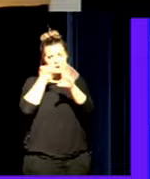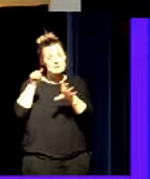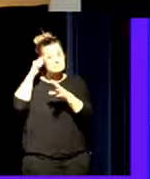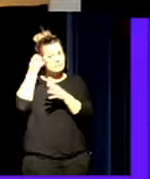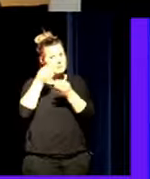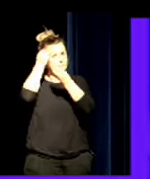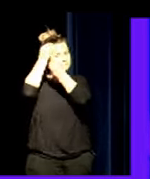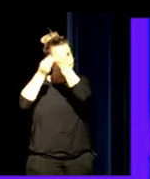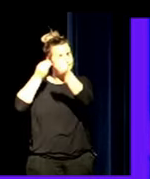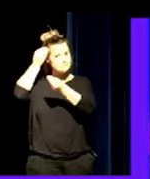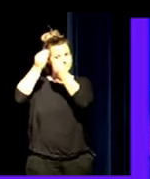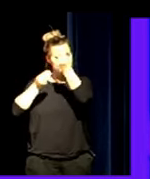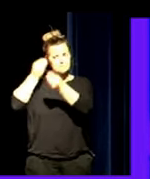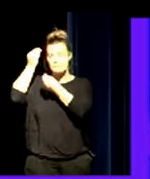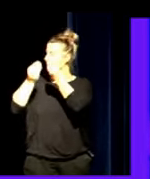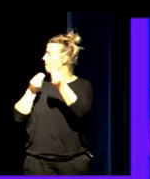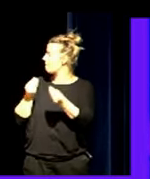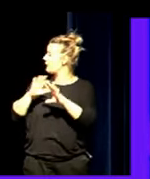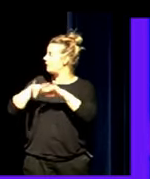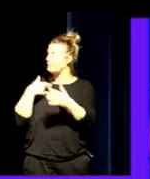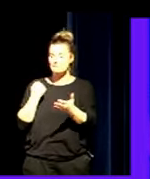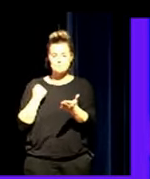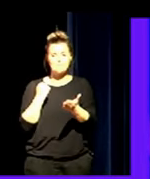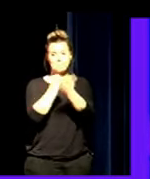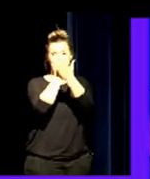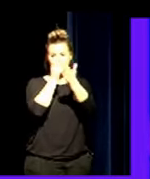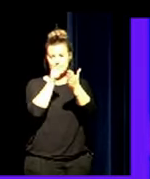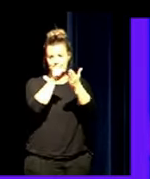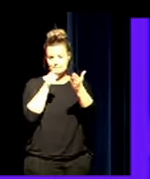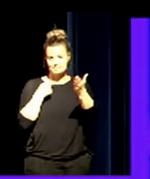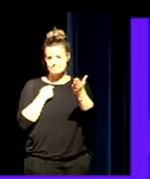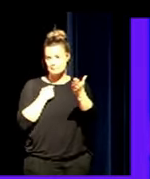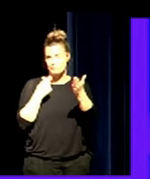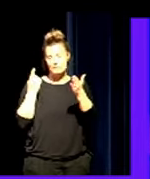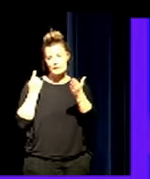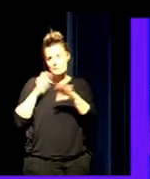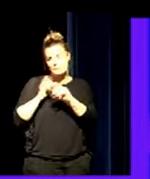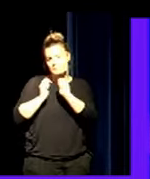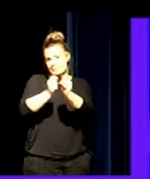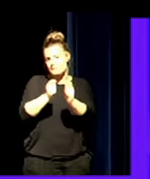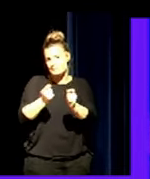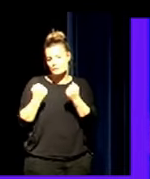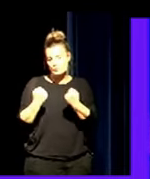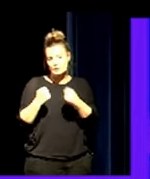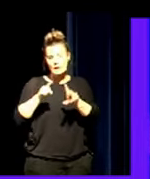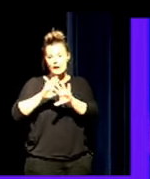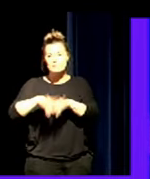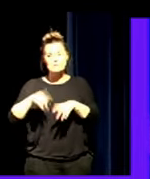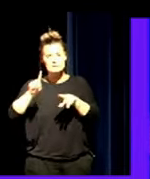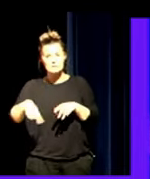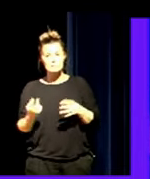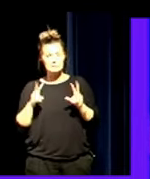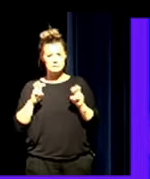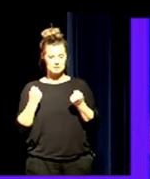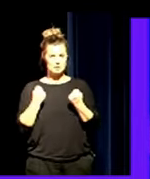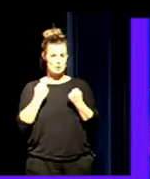da, ezta? Indarkeri simboliko hori lan egiteko. Ez zoilik ez da erakusten duguna, baina baita ere gorputza, ezta? Horrekin lotuta zenbatatako